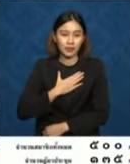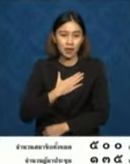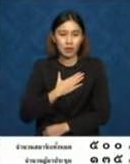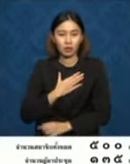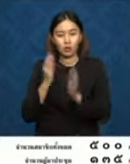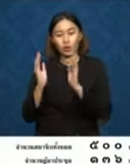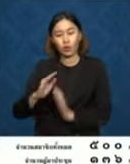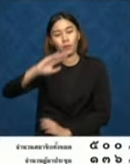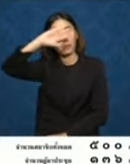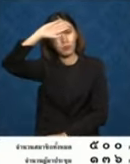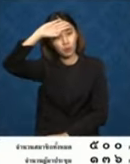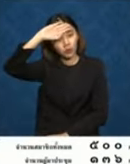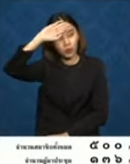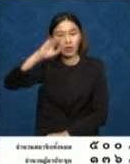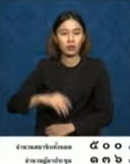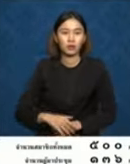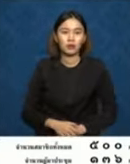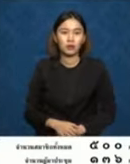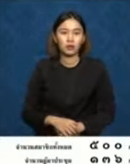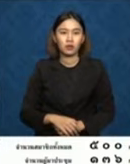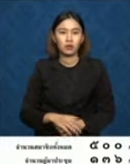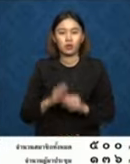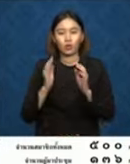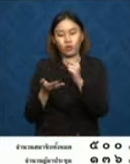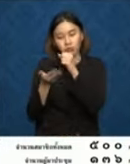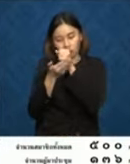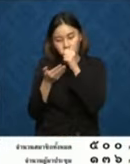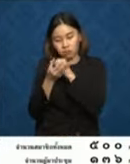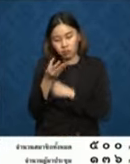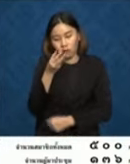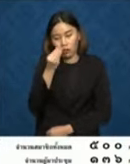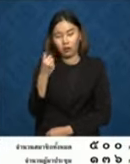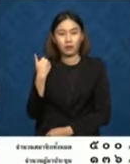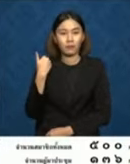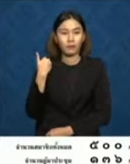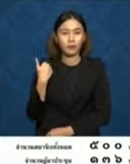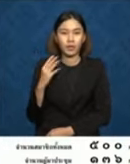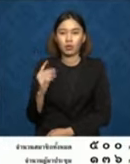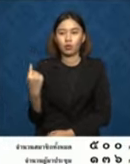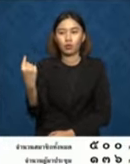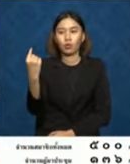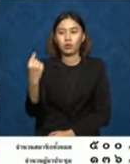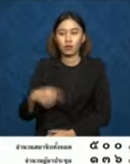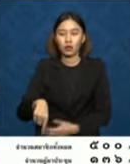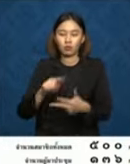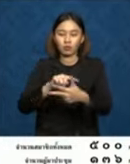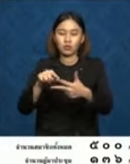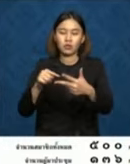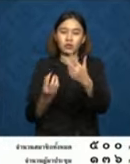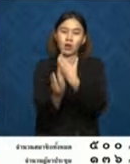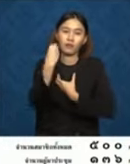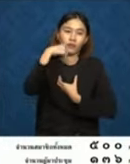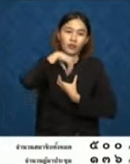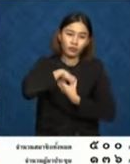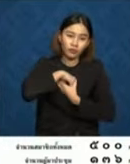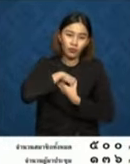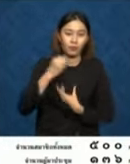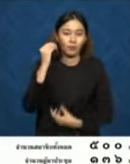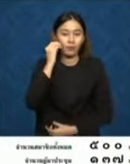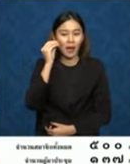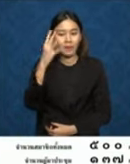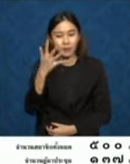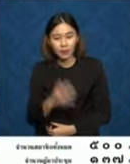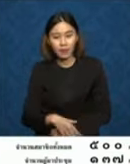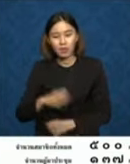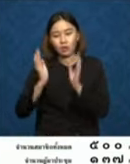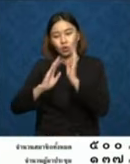ผู้ป่วยนะครับแล้วก็มีผู้ที่ติดยาหรือบางครั้งก็คนเดียวเป็นทั้ง3อย่างเลยนะครับก็คือทั้งเร่ร่อนทั้งติดยาแล้วก็เ